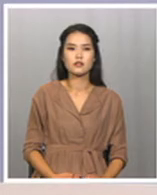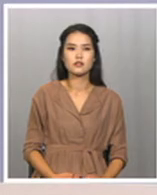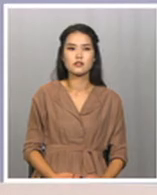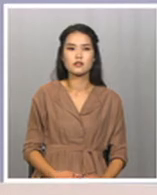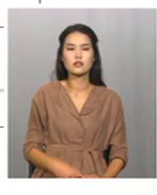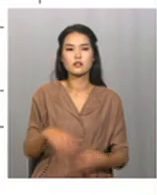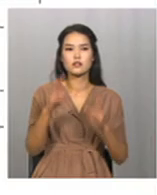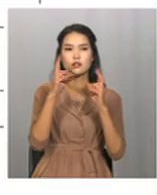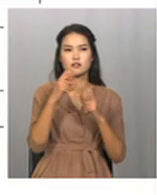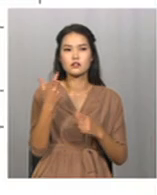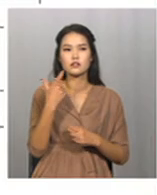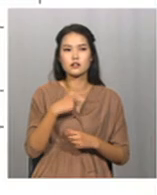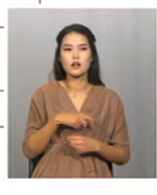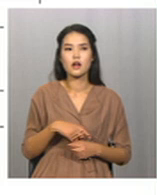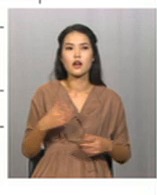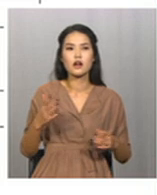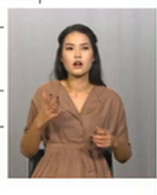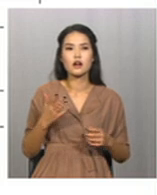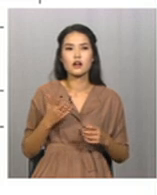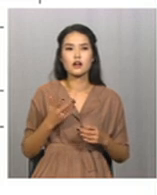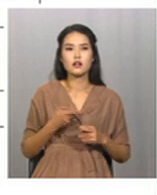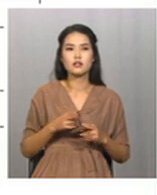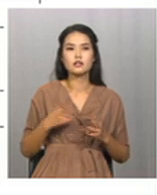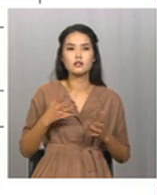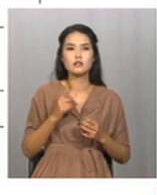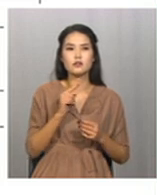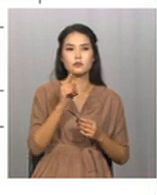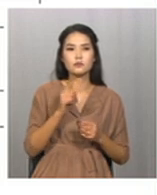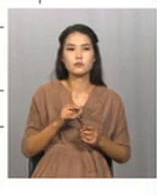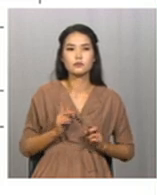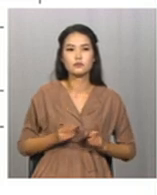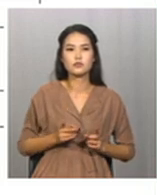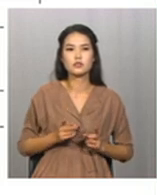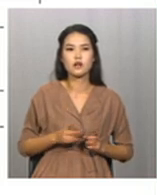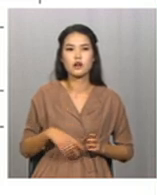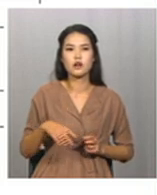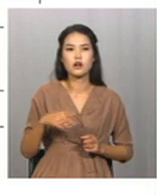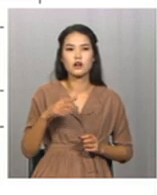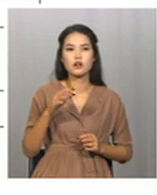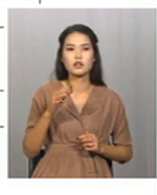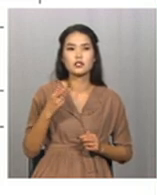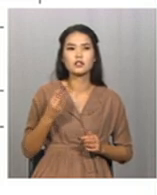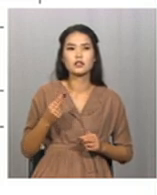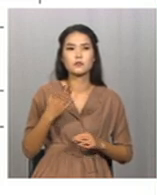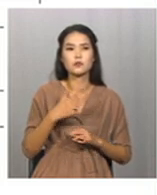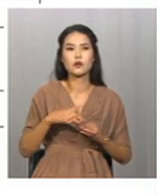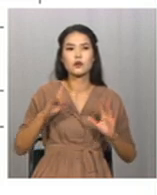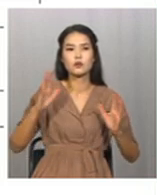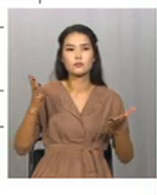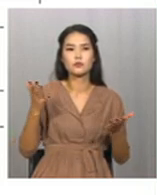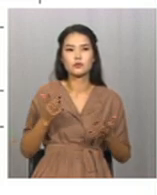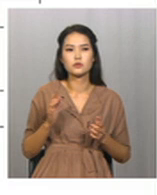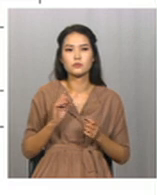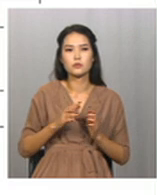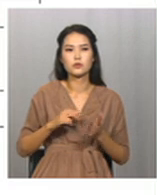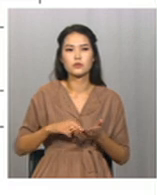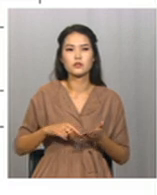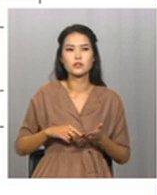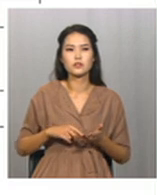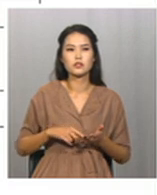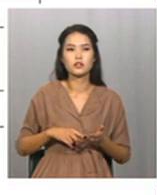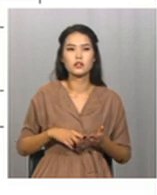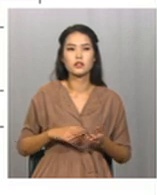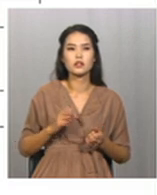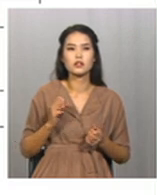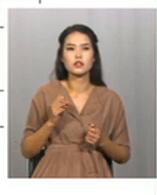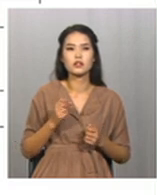Проверьте себя. Действие происходит осенью в сентябре. События повести происходят при Черноморском городе.